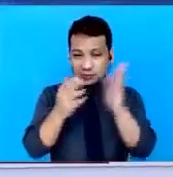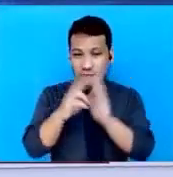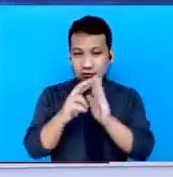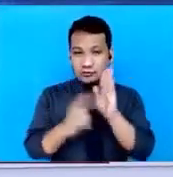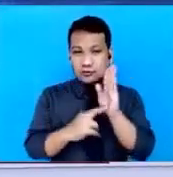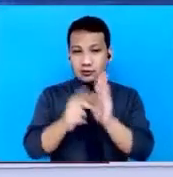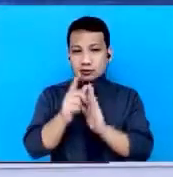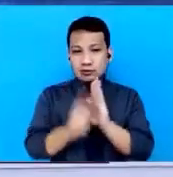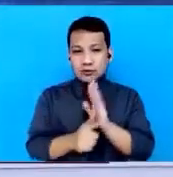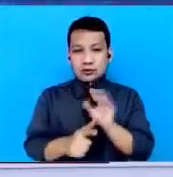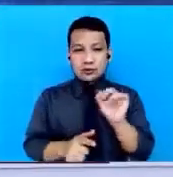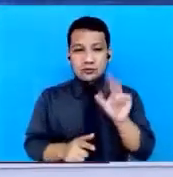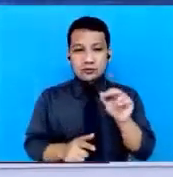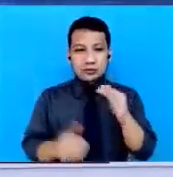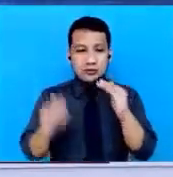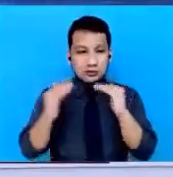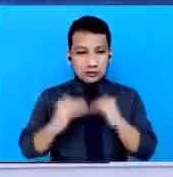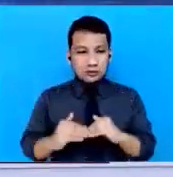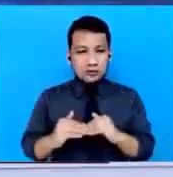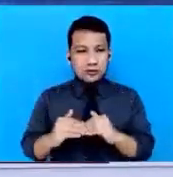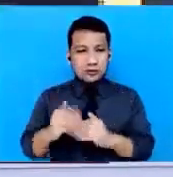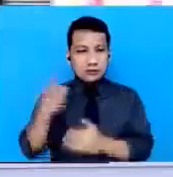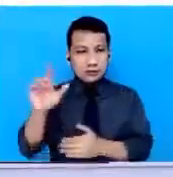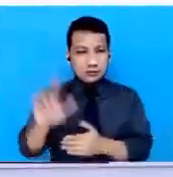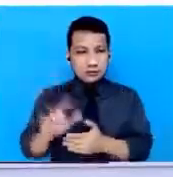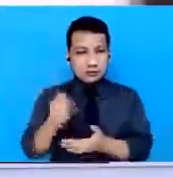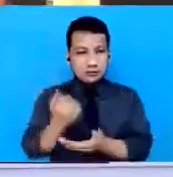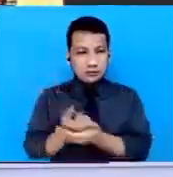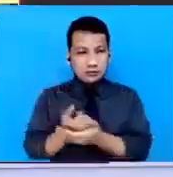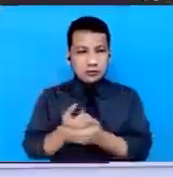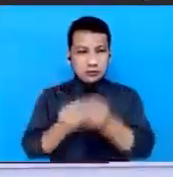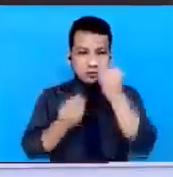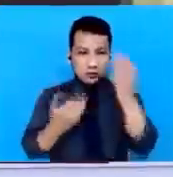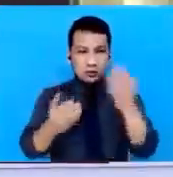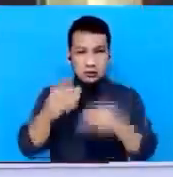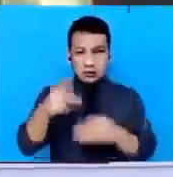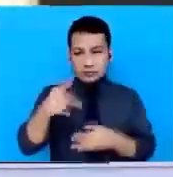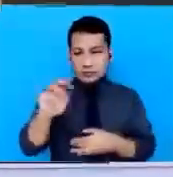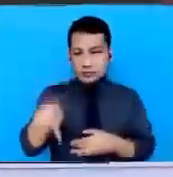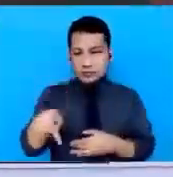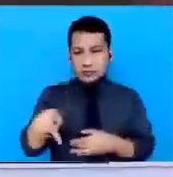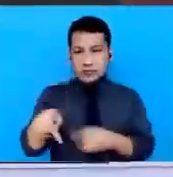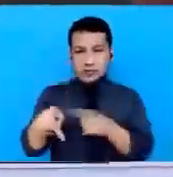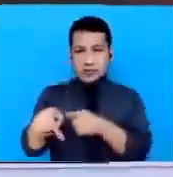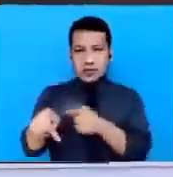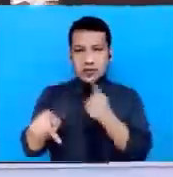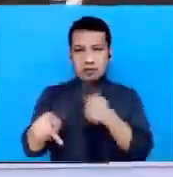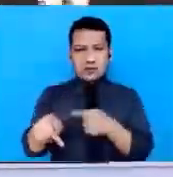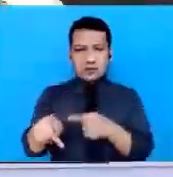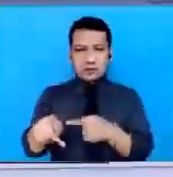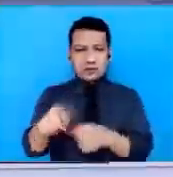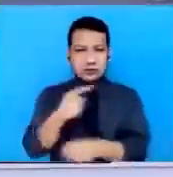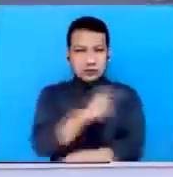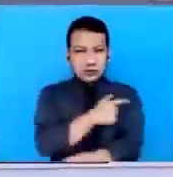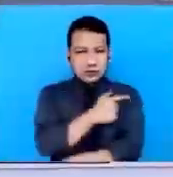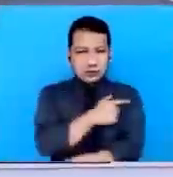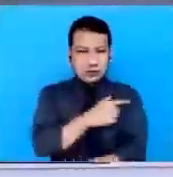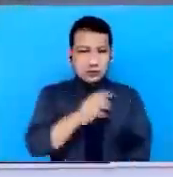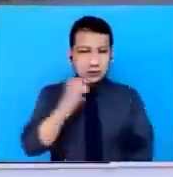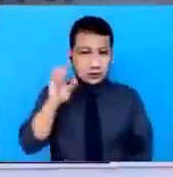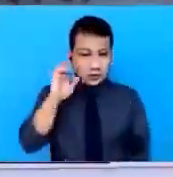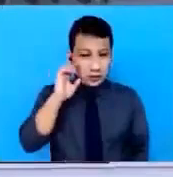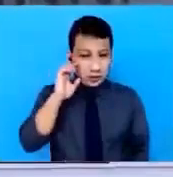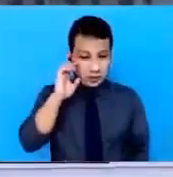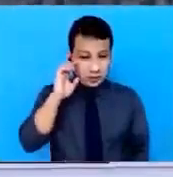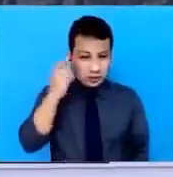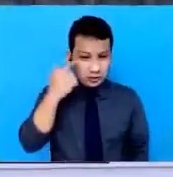sa lower middle income nations. Nakarating na raw sa PNP ang report na ito. Ayon kay PNP Chief Guillermo Eleazar,